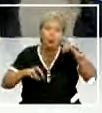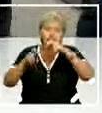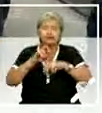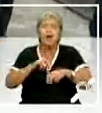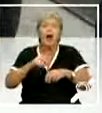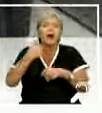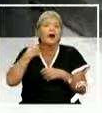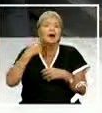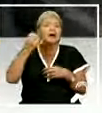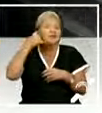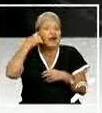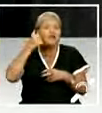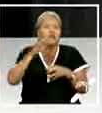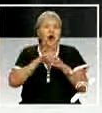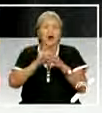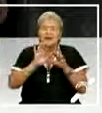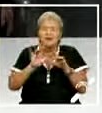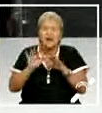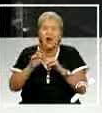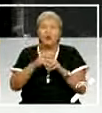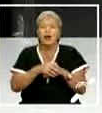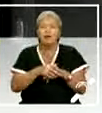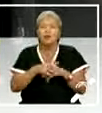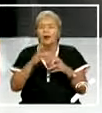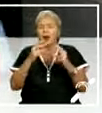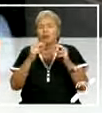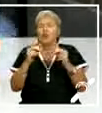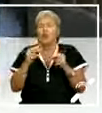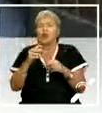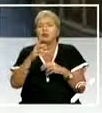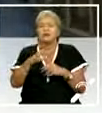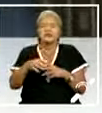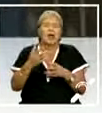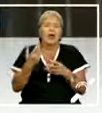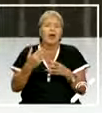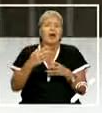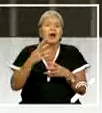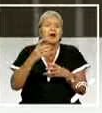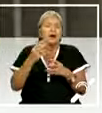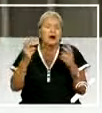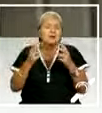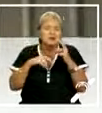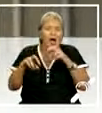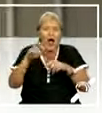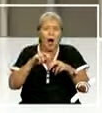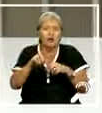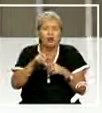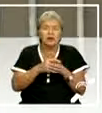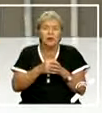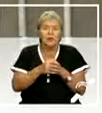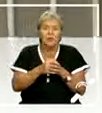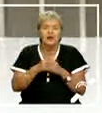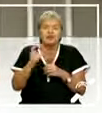informatice în acest dosar, verificând sute de calculatoare, telefoane mobile și de